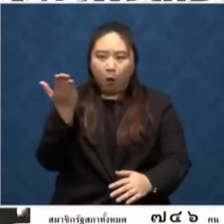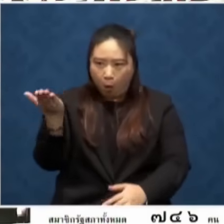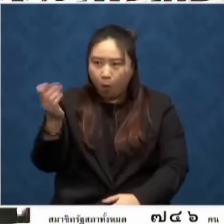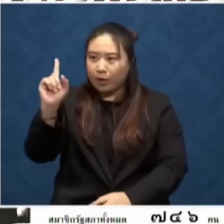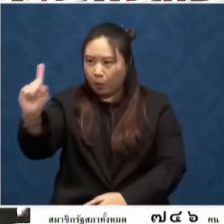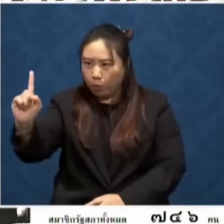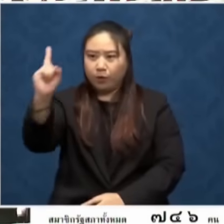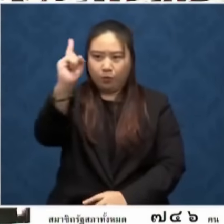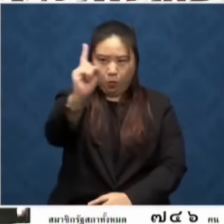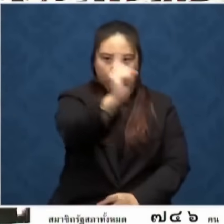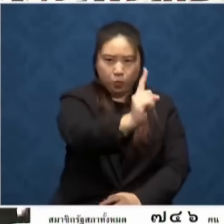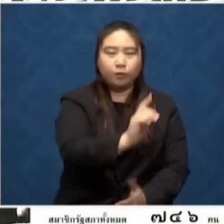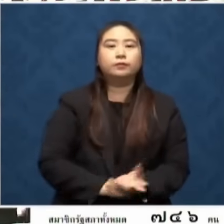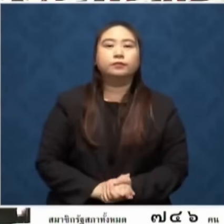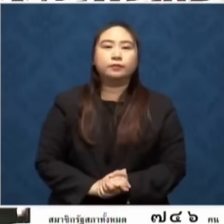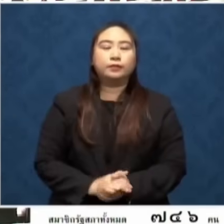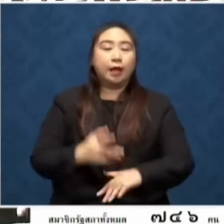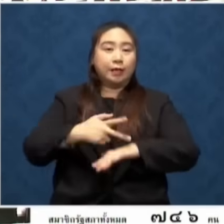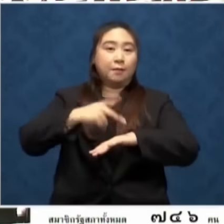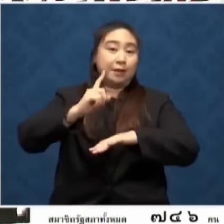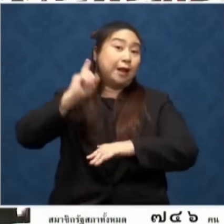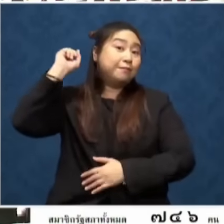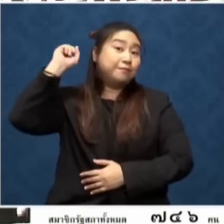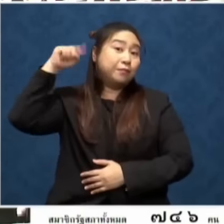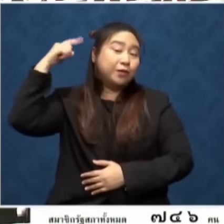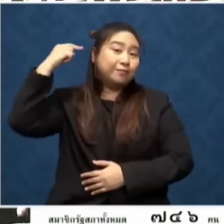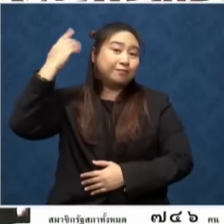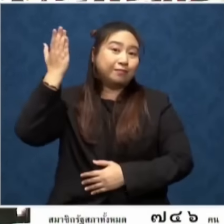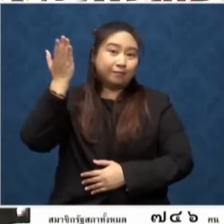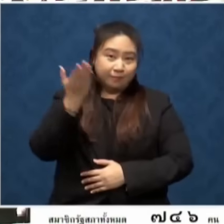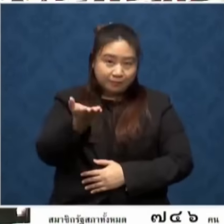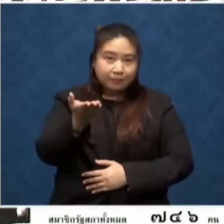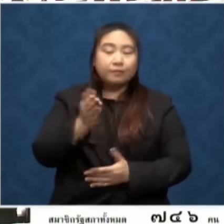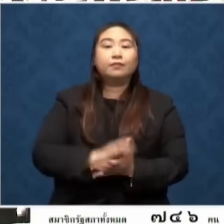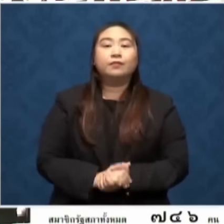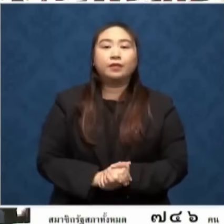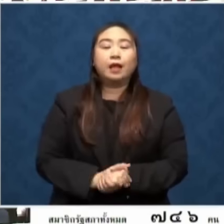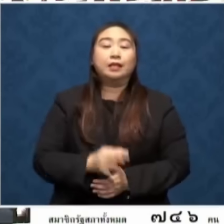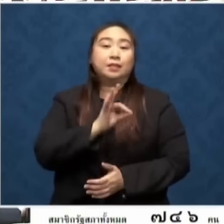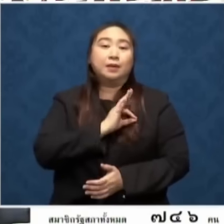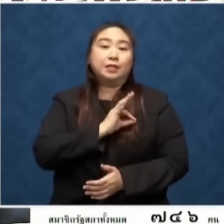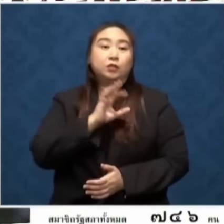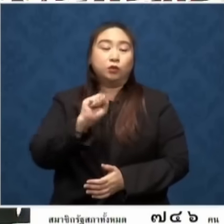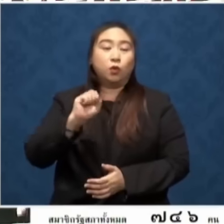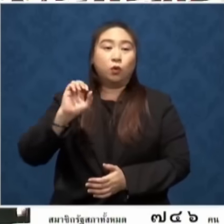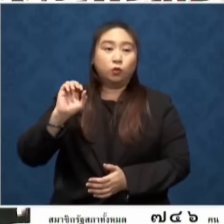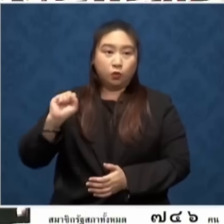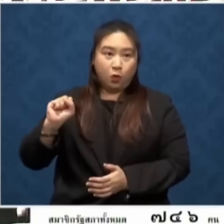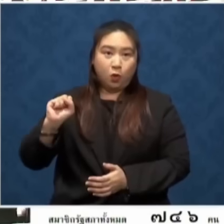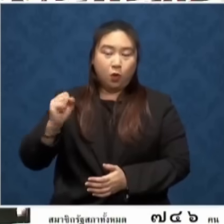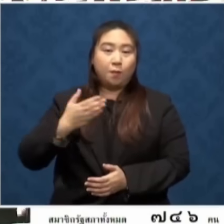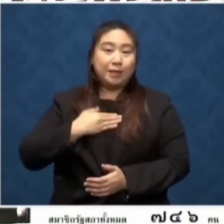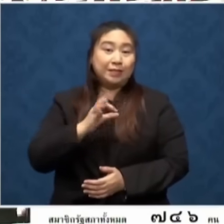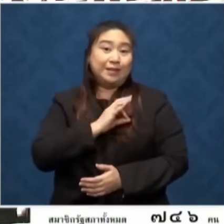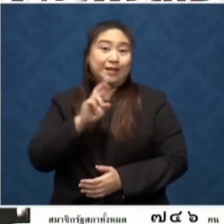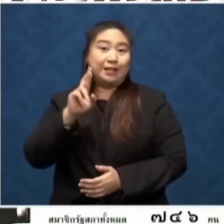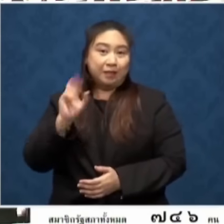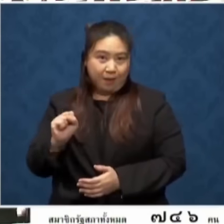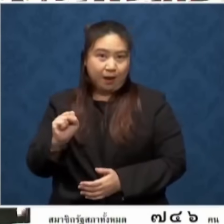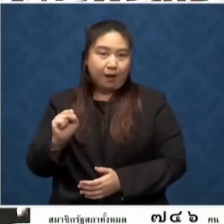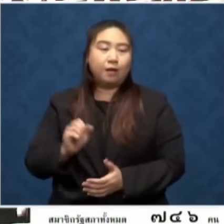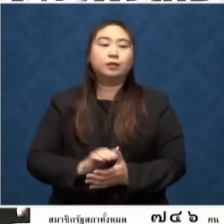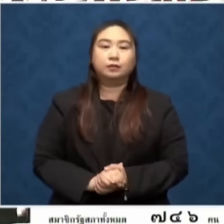ะครับ ท่านประธานที่เคารพค่ะดิฉันนางสาวสรัชนันท์อนุพรสมาชิกสภาผู้แทนราษฎรในฐานะสมาชิกรัฐสภานะ